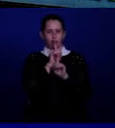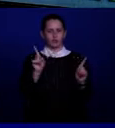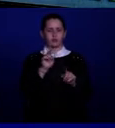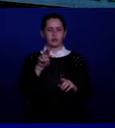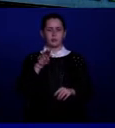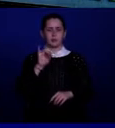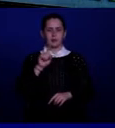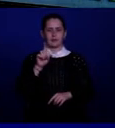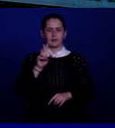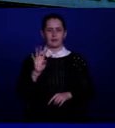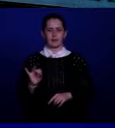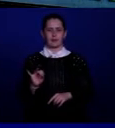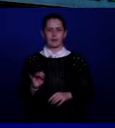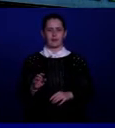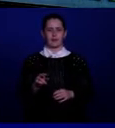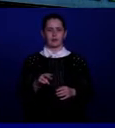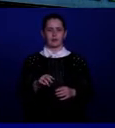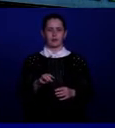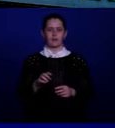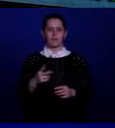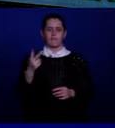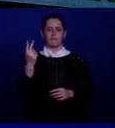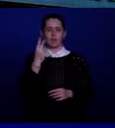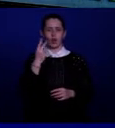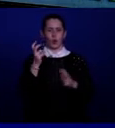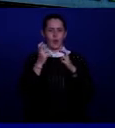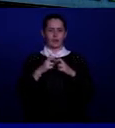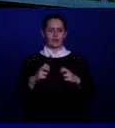формы. Проведем второе исследование.